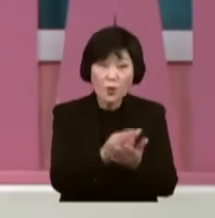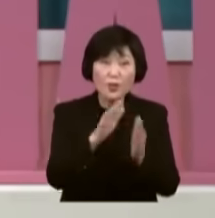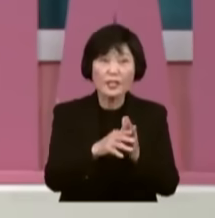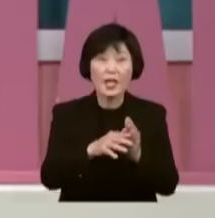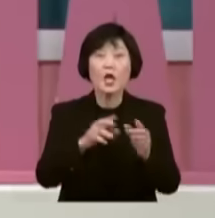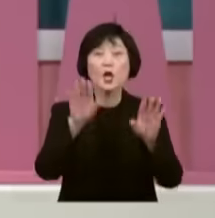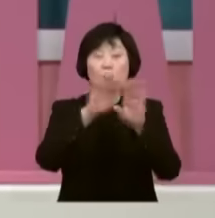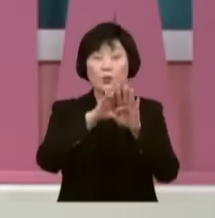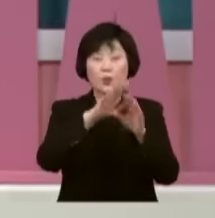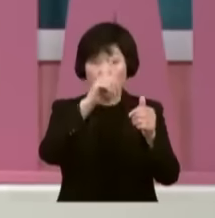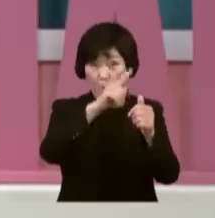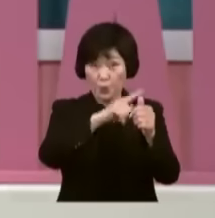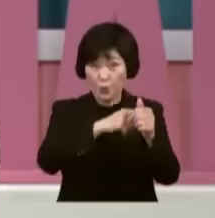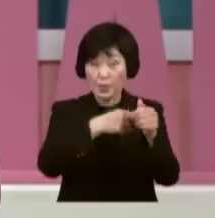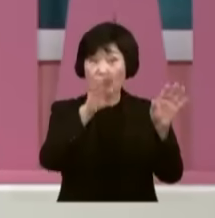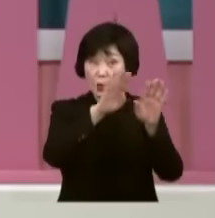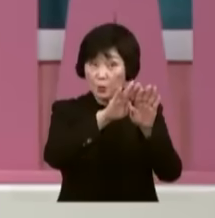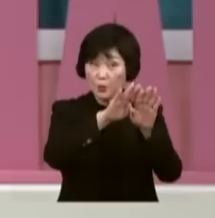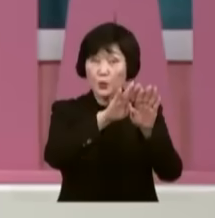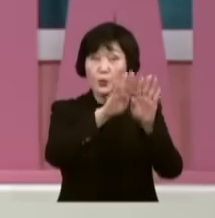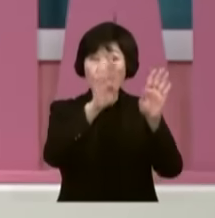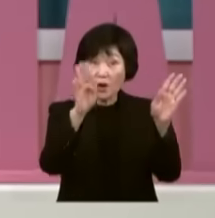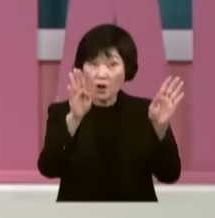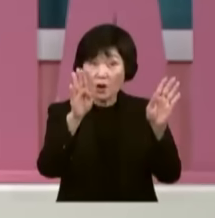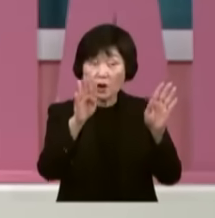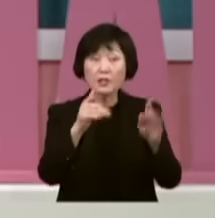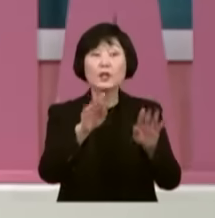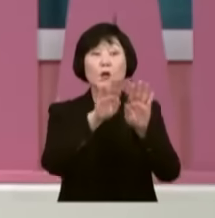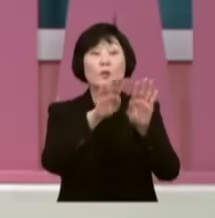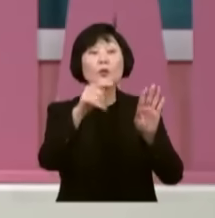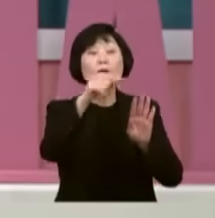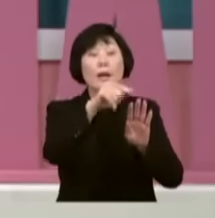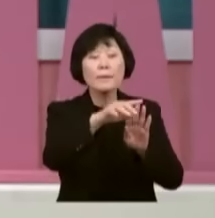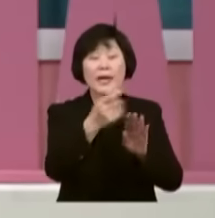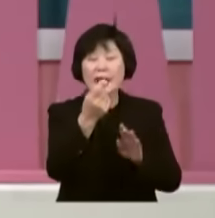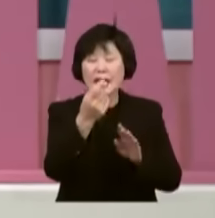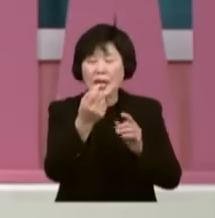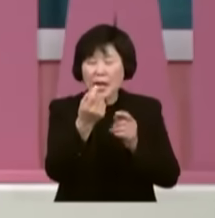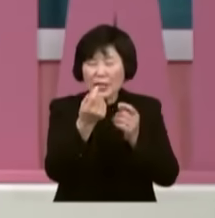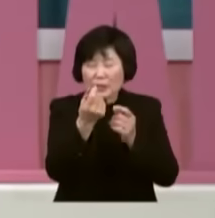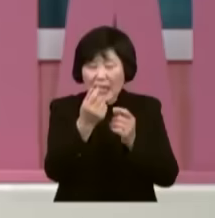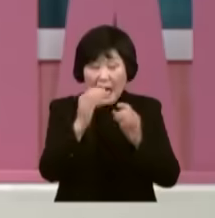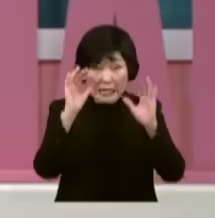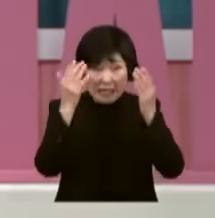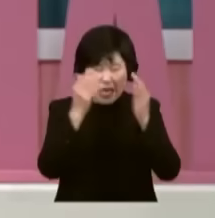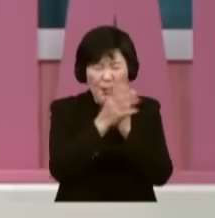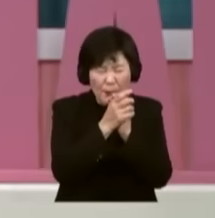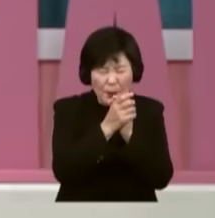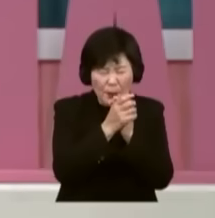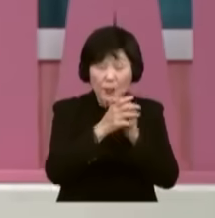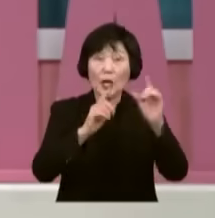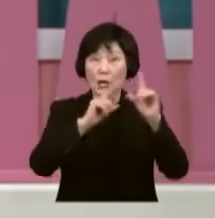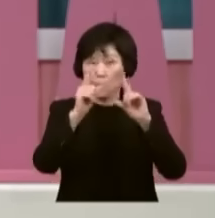자동문이 열려요. 수술실에는 그리고 커튼이 있어. 그 앞에 요만한 애가 기도를 하고 있는 거야. 예, 예. 얘야. 예,